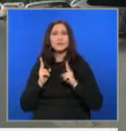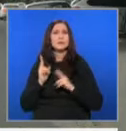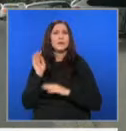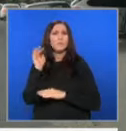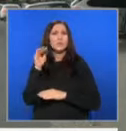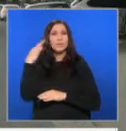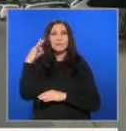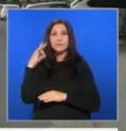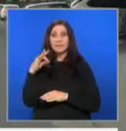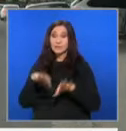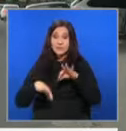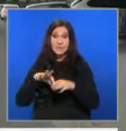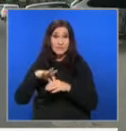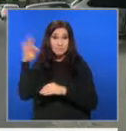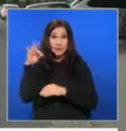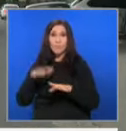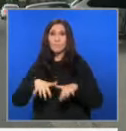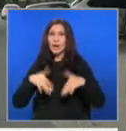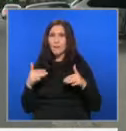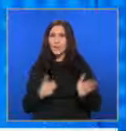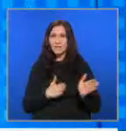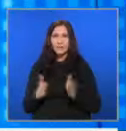бъдеще президентът да се избира от парламента.